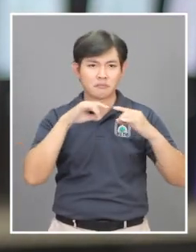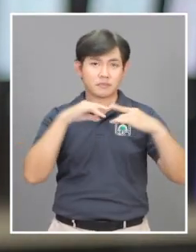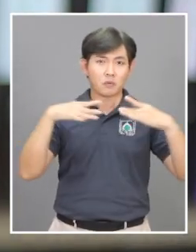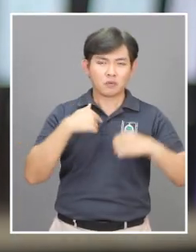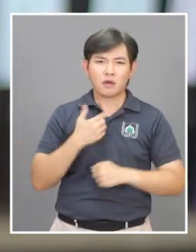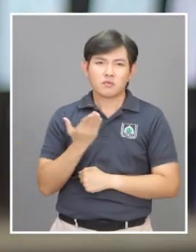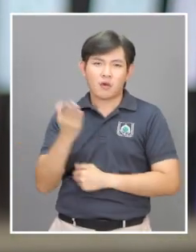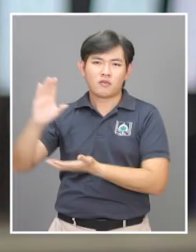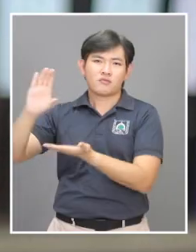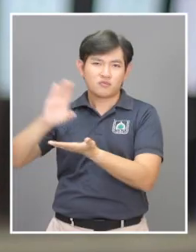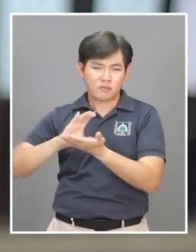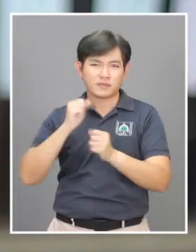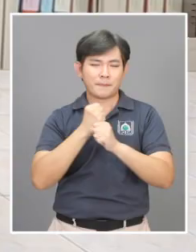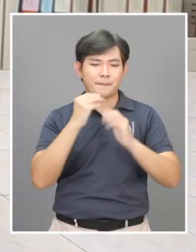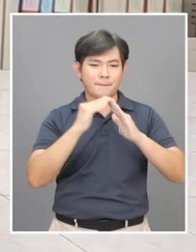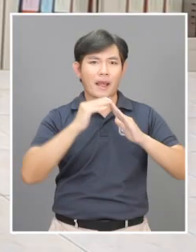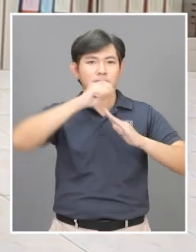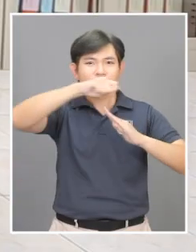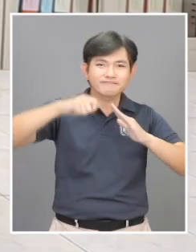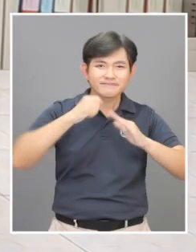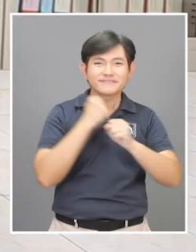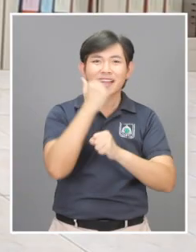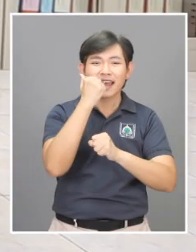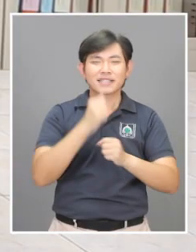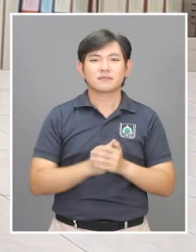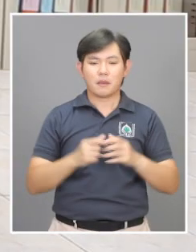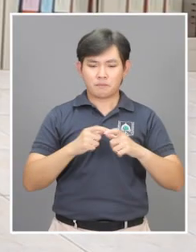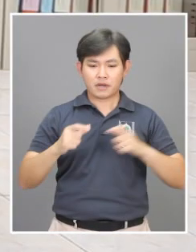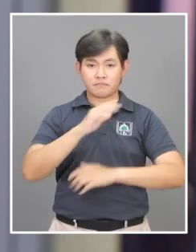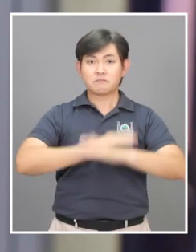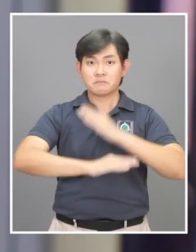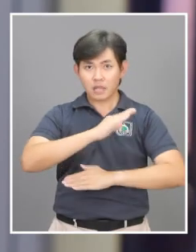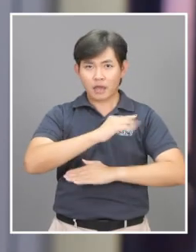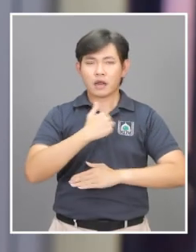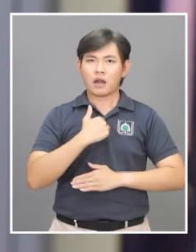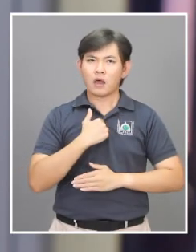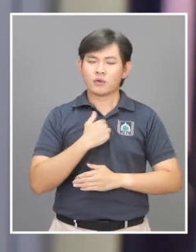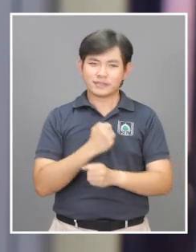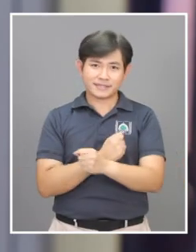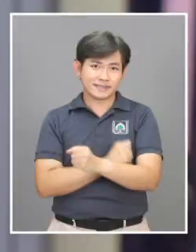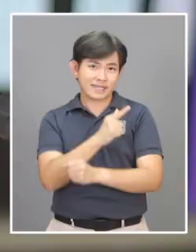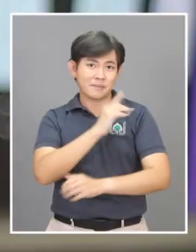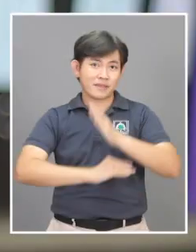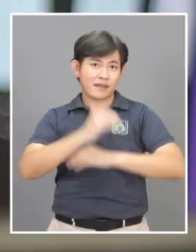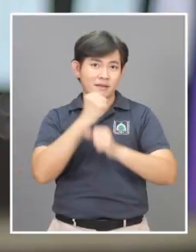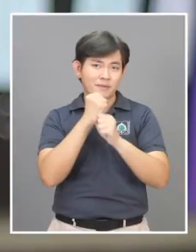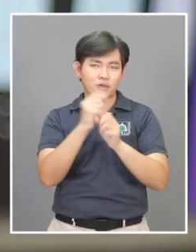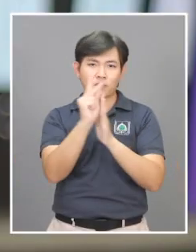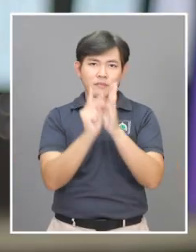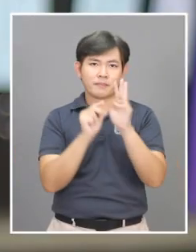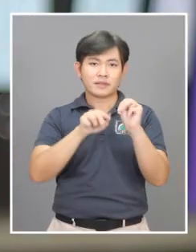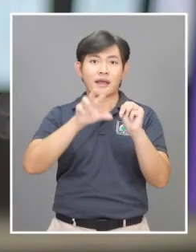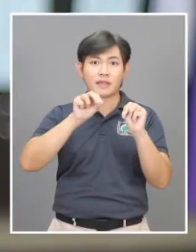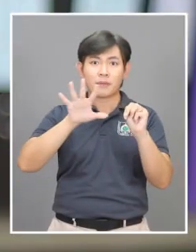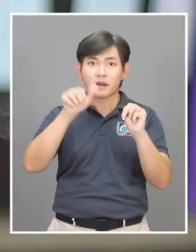ราก็ไปขอทางกองทุนได้เมื่อเรามีบัตรคนพิการเนี่ยเราสามารถเข้าสู่การจ้างงานมาตรา35นะครับโดยใช้ผู้ดู